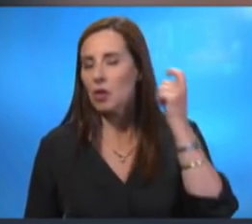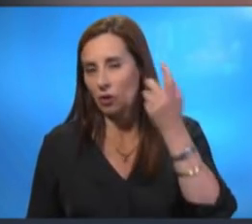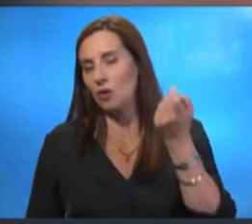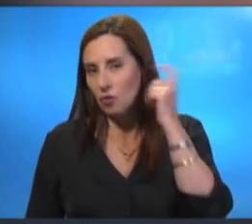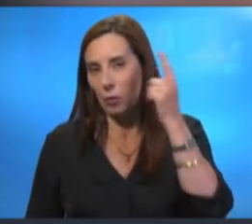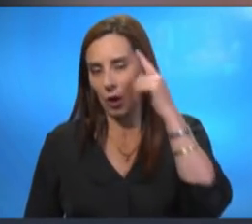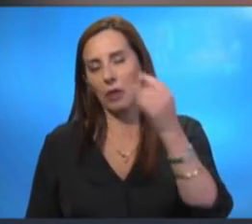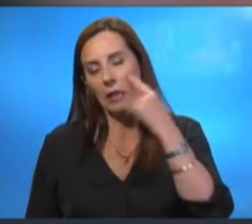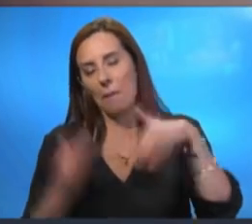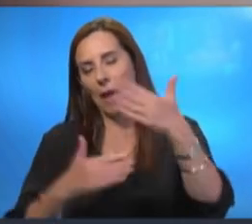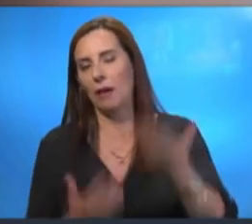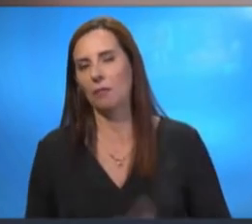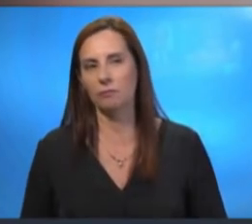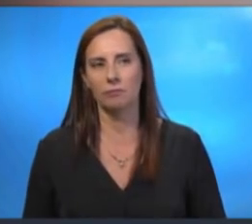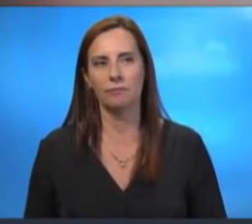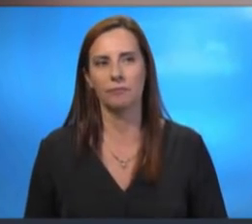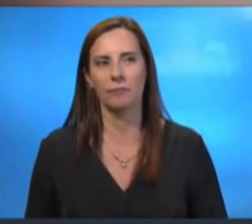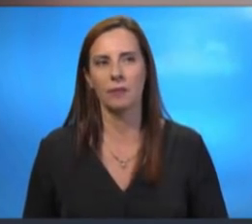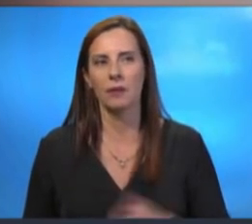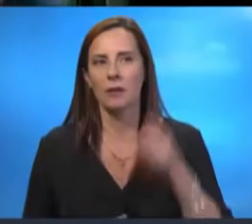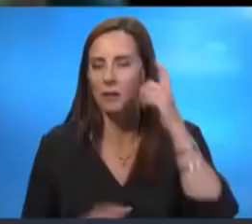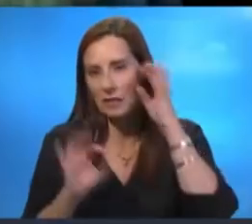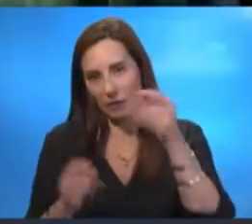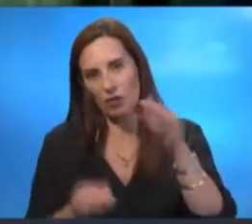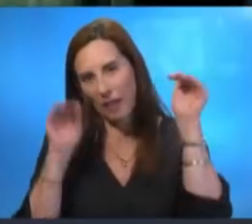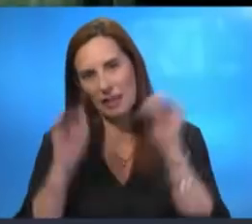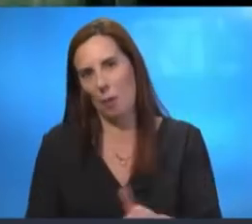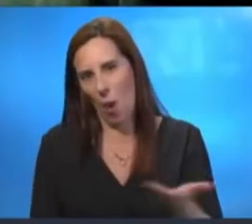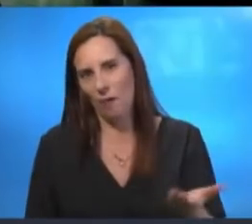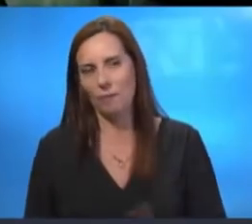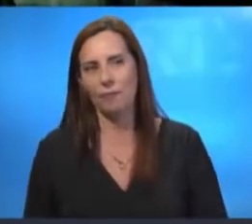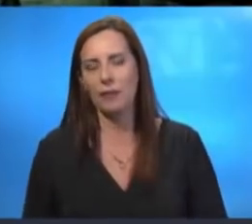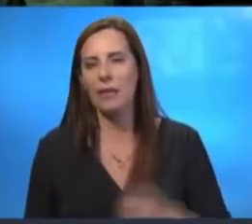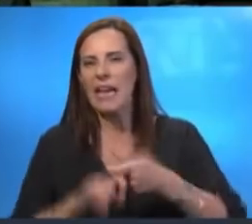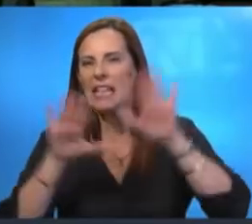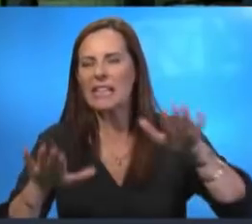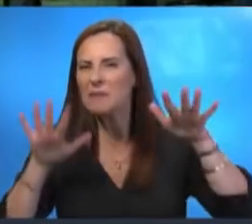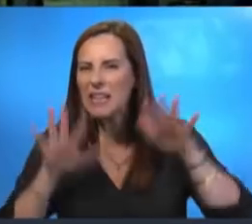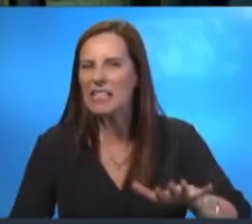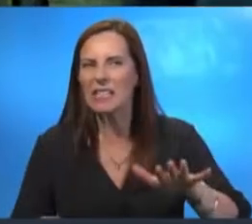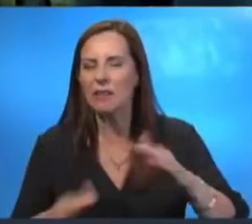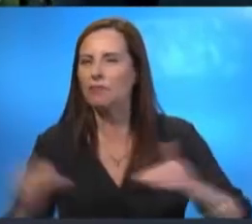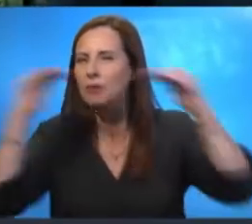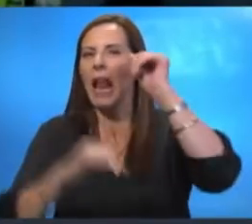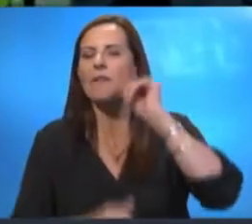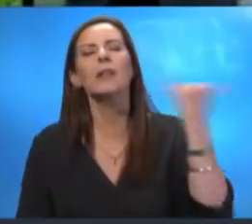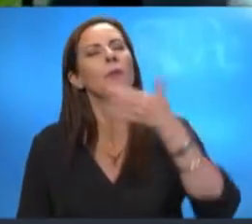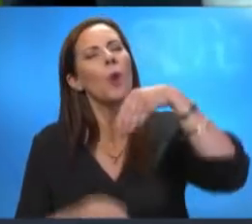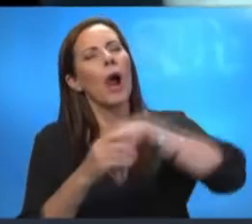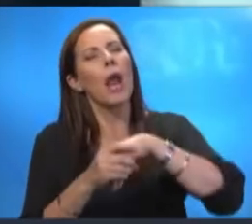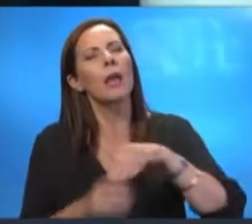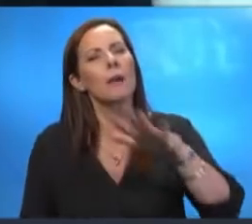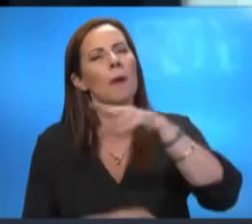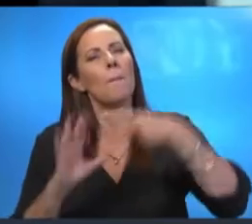and we'll see what happens. Chances are... You'll go down in flames. נאצים, גזענים ואנשי עליונות לבנה תמיד היו חלק מהמערכת